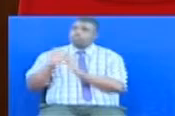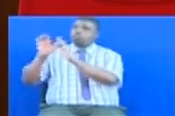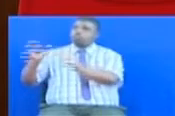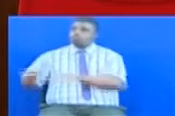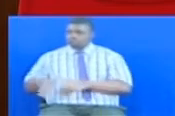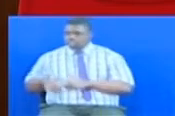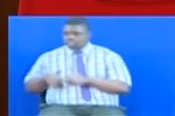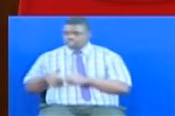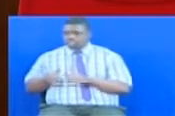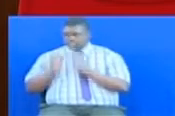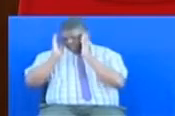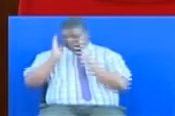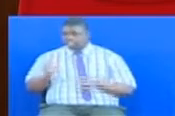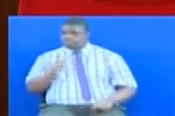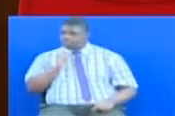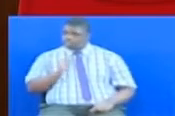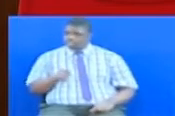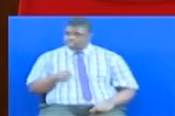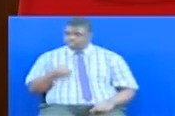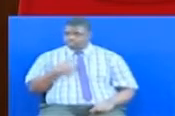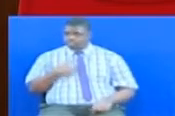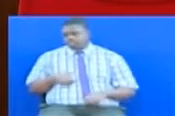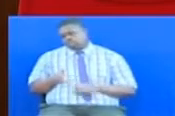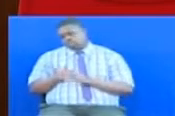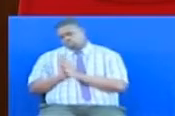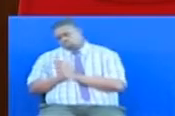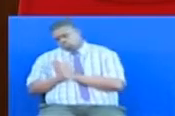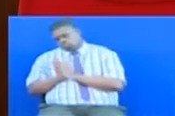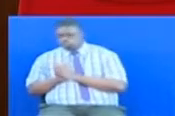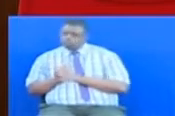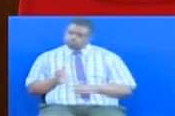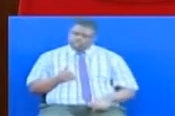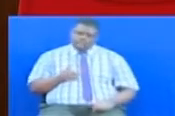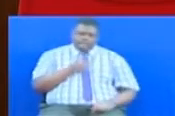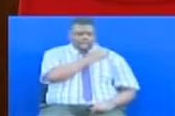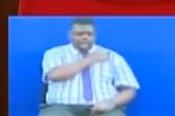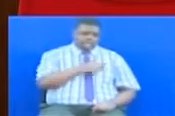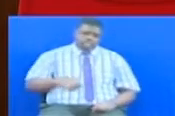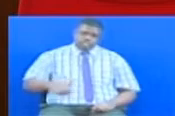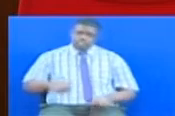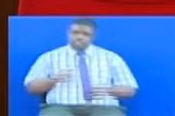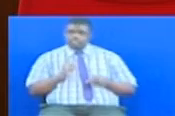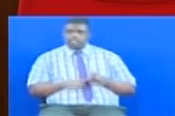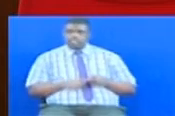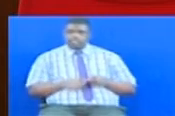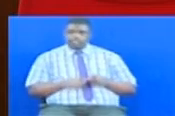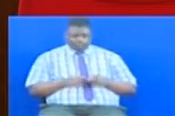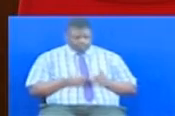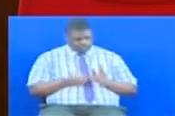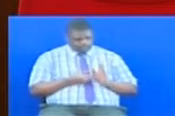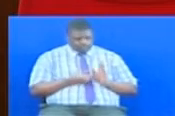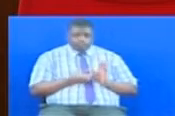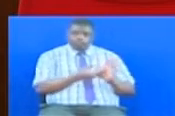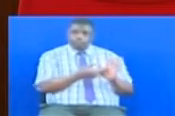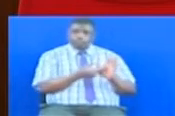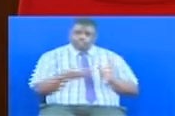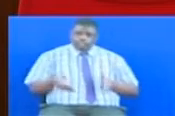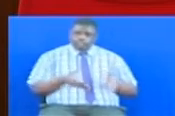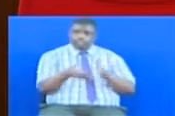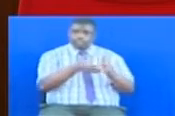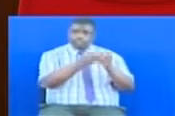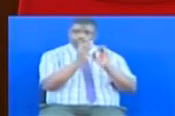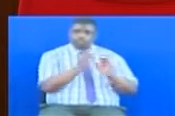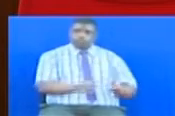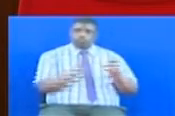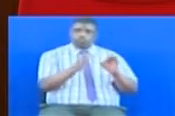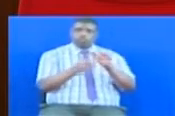Naibu Spika, mimi nimpongeza na kumshukuru rais. Ana demonstrate namna nzuri alivyokuwa na uwajibikaji wa hali